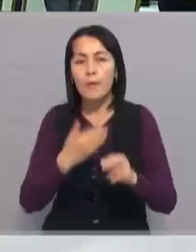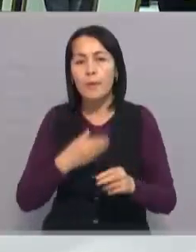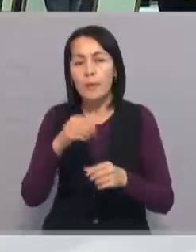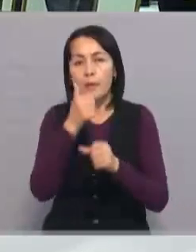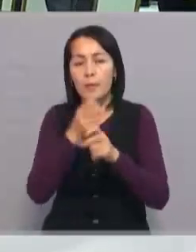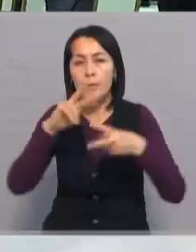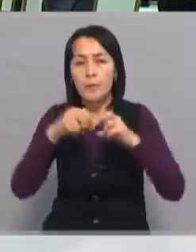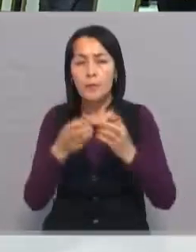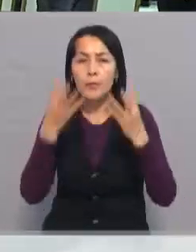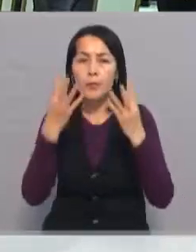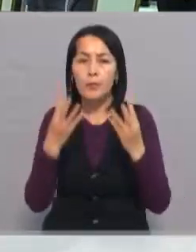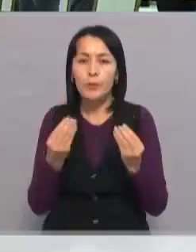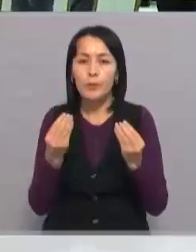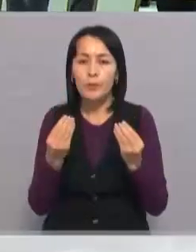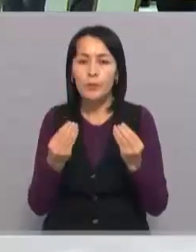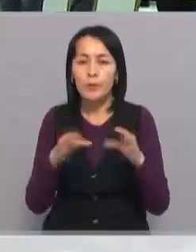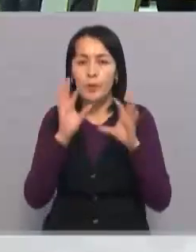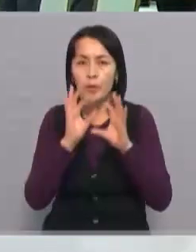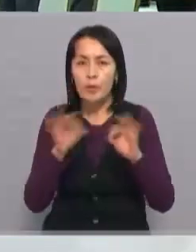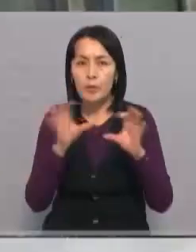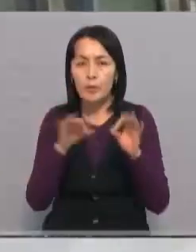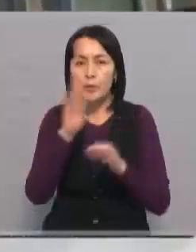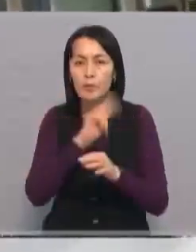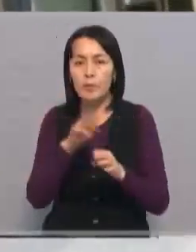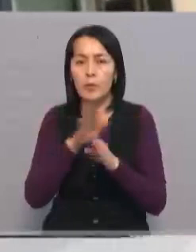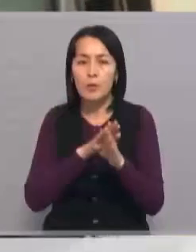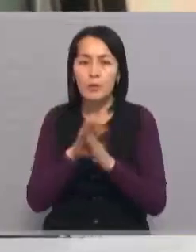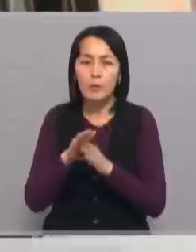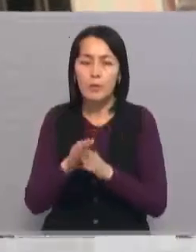басты мақсатымыз бүгінгі ол түсіндірме жұмысы жүргізу.